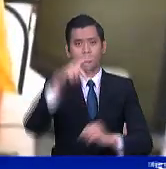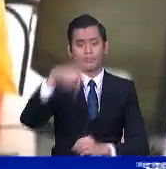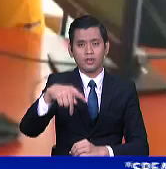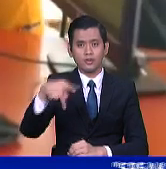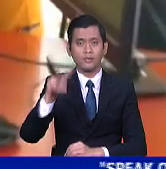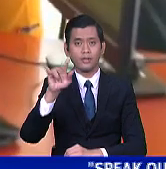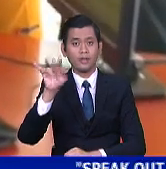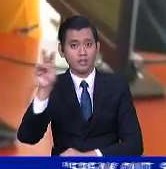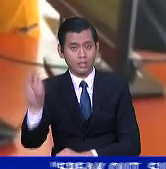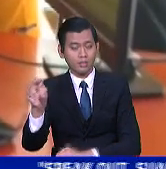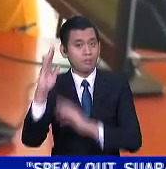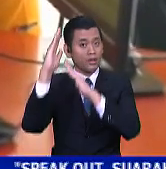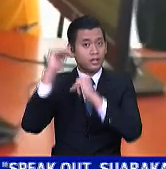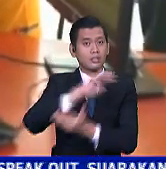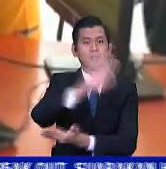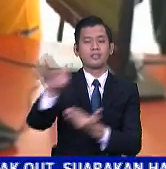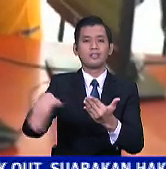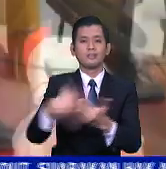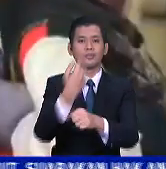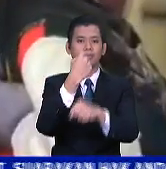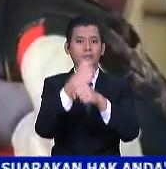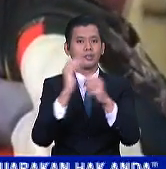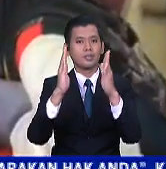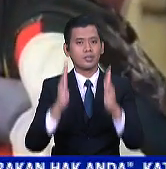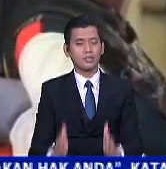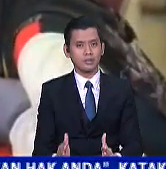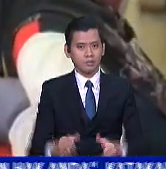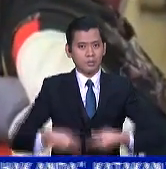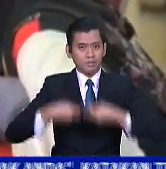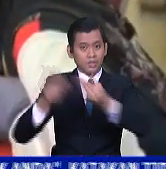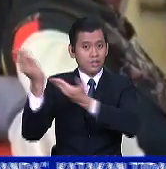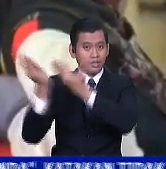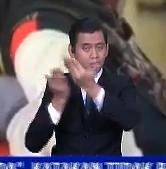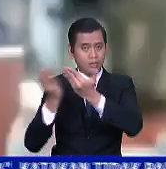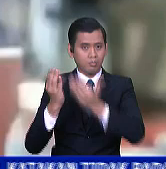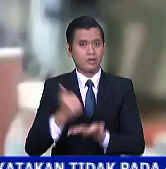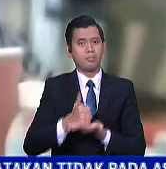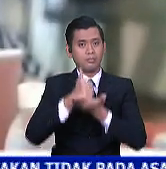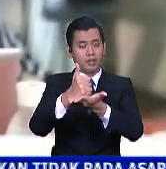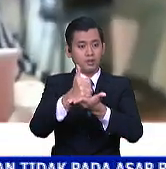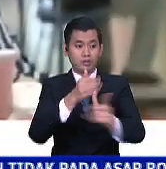berharap semua petugas meneruskan khidmat Cemerlang bagi membantu mencapai sasaran imuniti